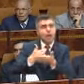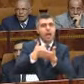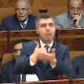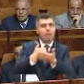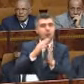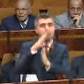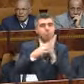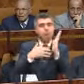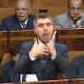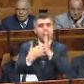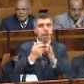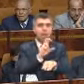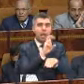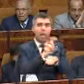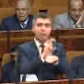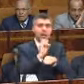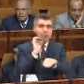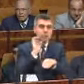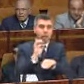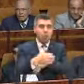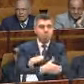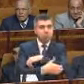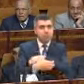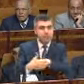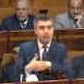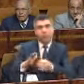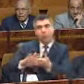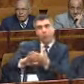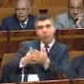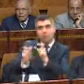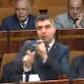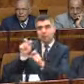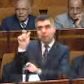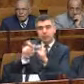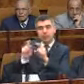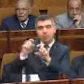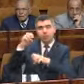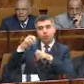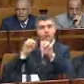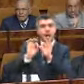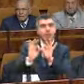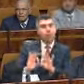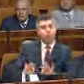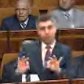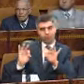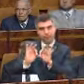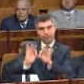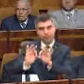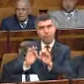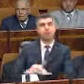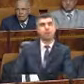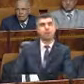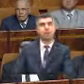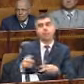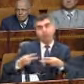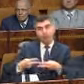جات أساسا باش تحارب الهشاشة والفقر في المناطق البورية والجافة. السيد الوزير، تم الإطلاق